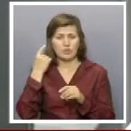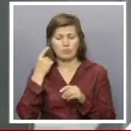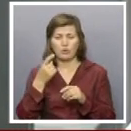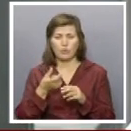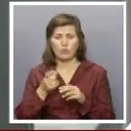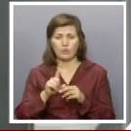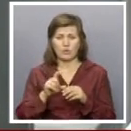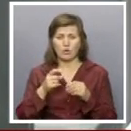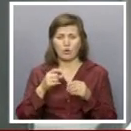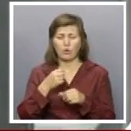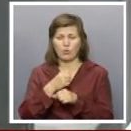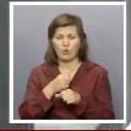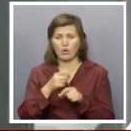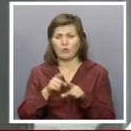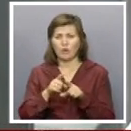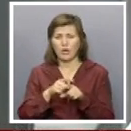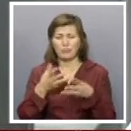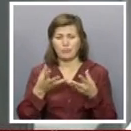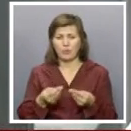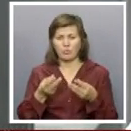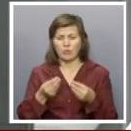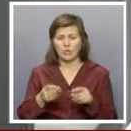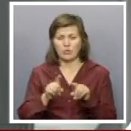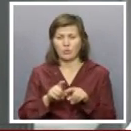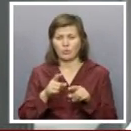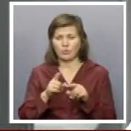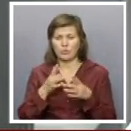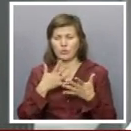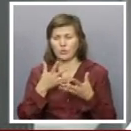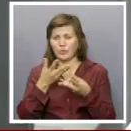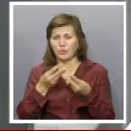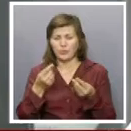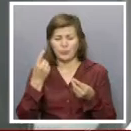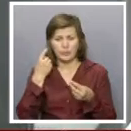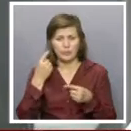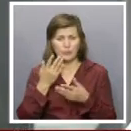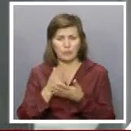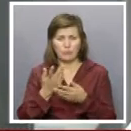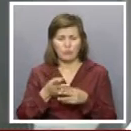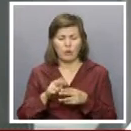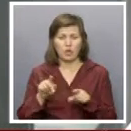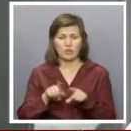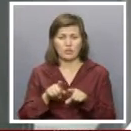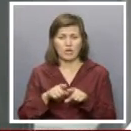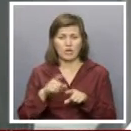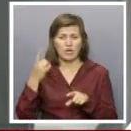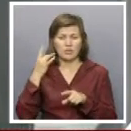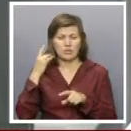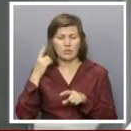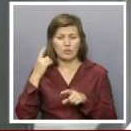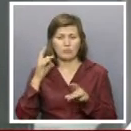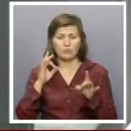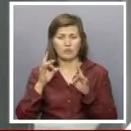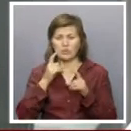Дыбысы қоңыр, тембрі жұмсақ, үнді келу керек домбыра. Тағы бір шартында домбыраның дыбысы алысқа ұшу